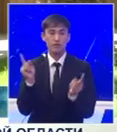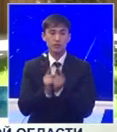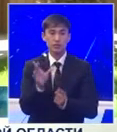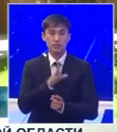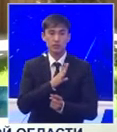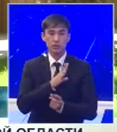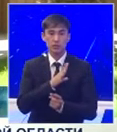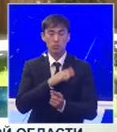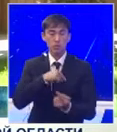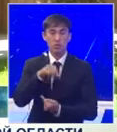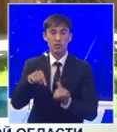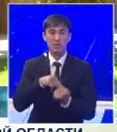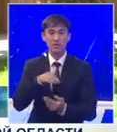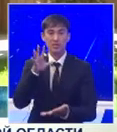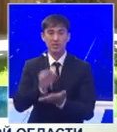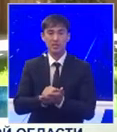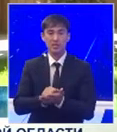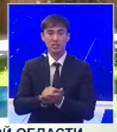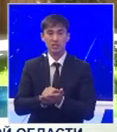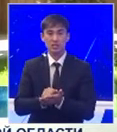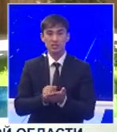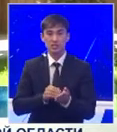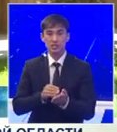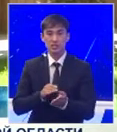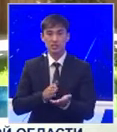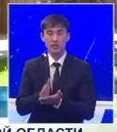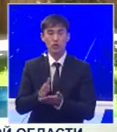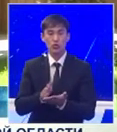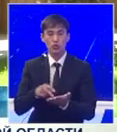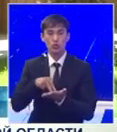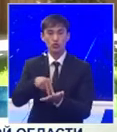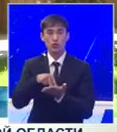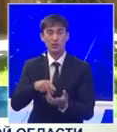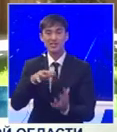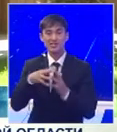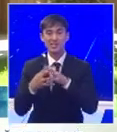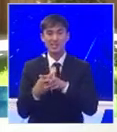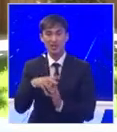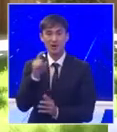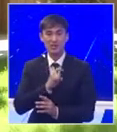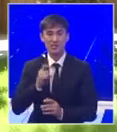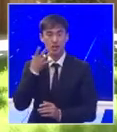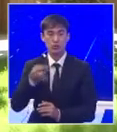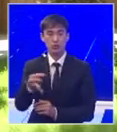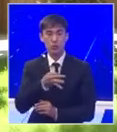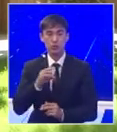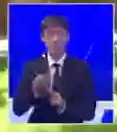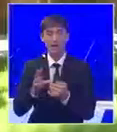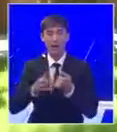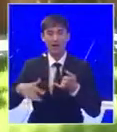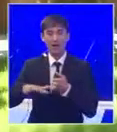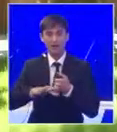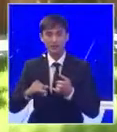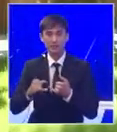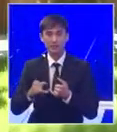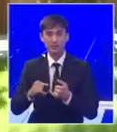на предпринимателей, занятых в сфере туризма и сельского хозяйства, так как Алматинская область является аграрной. В